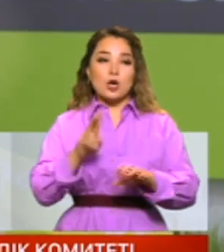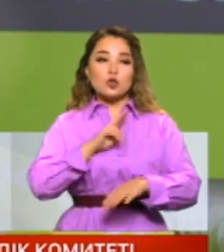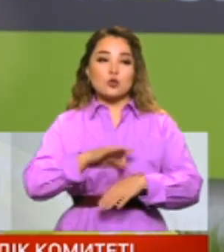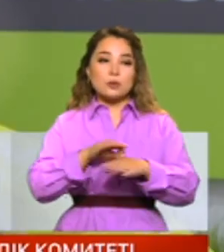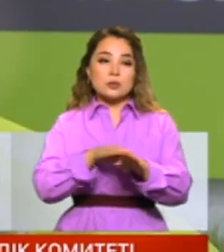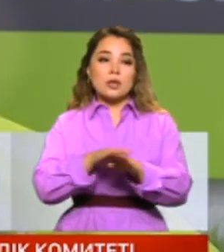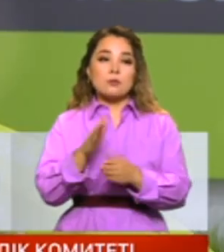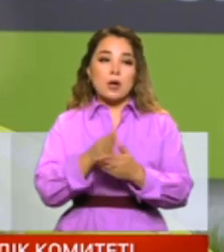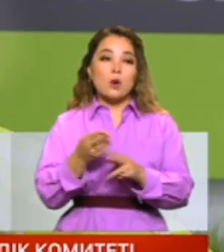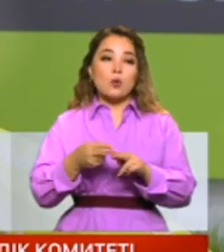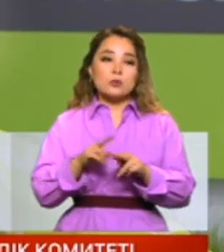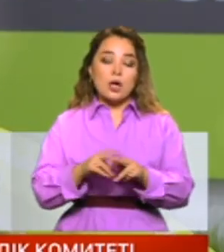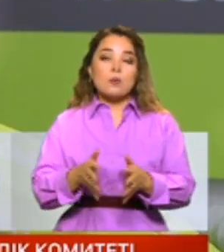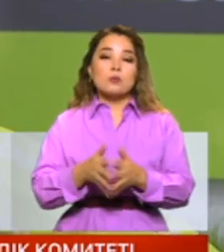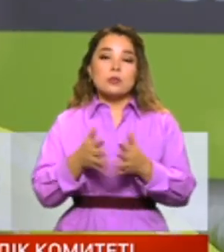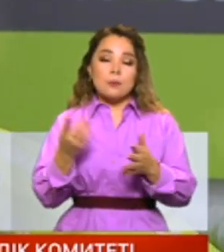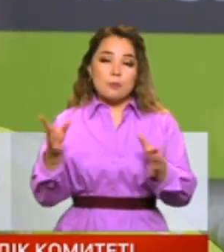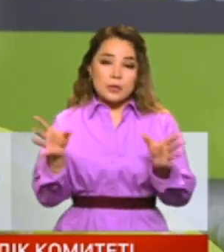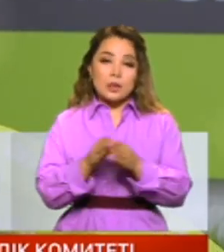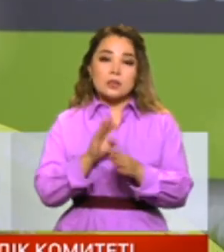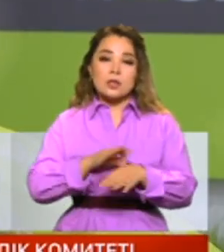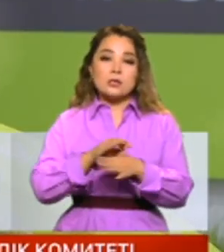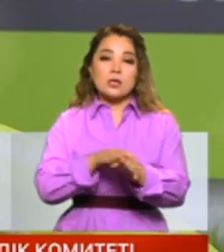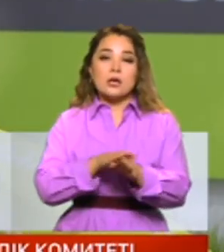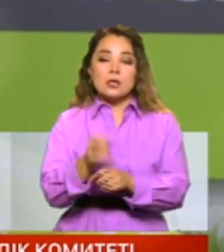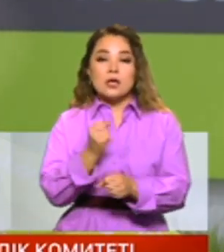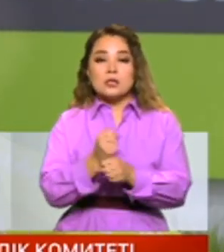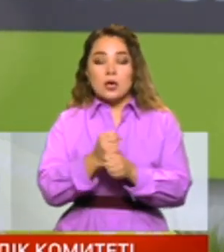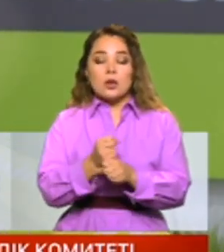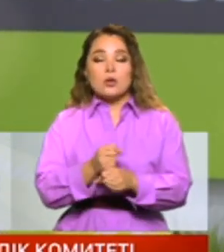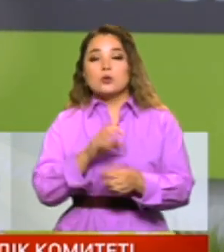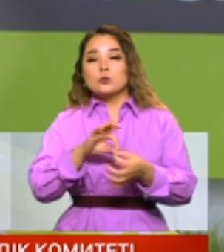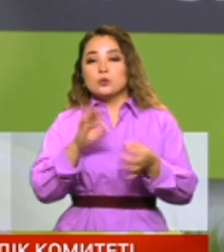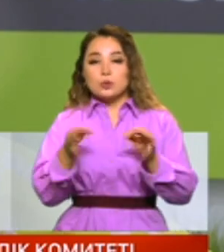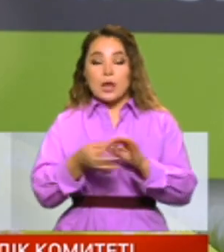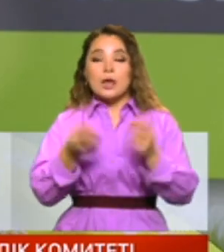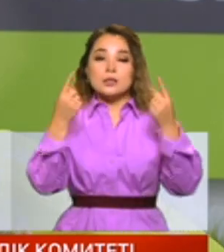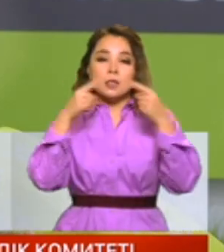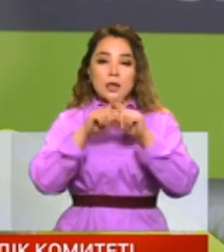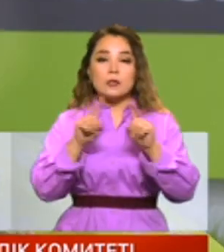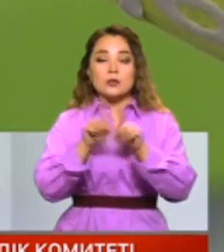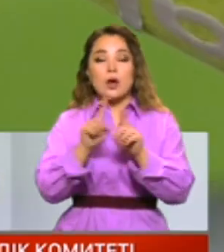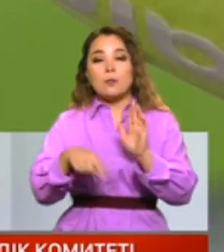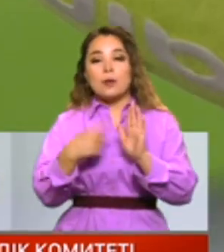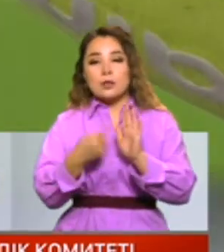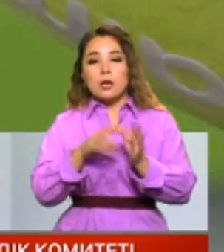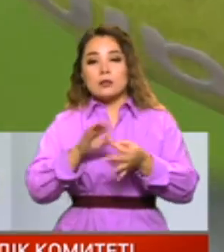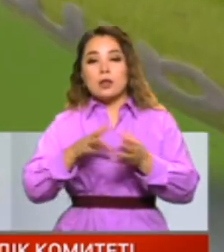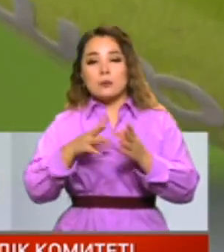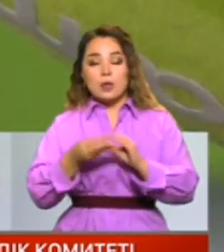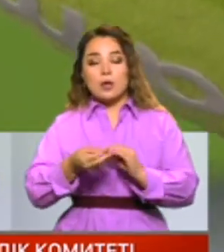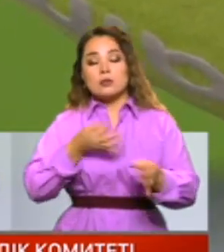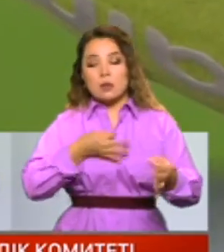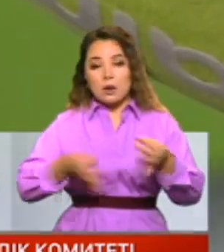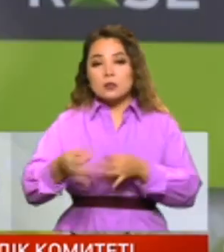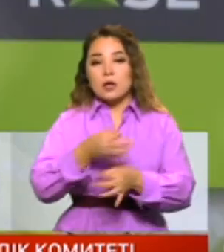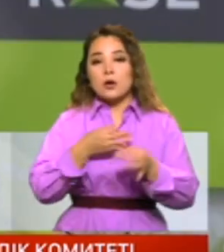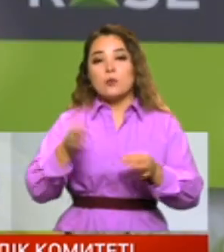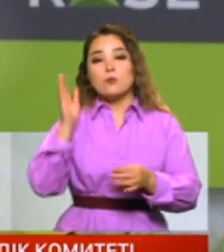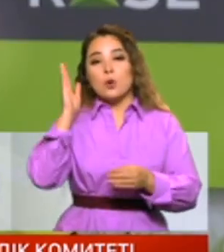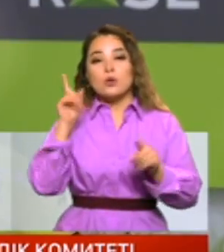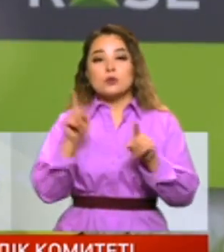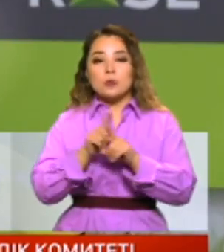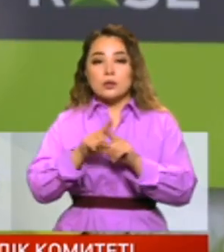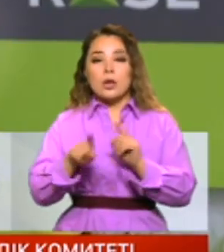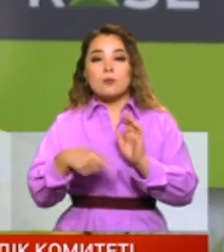жасайды. Сондықтан бұның басын бірден біріктіру оңай емес. Сондықтан біз техникалық мәселелерді қазір талқылап жатырмыз. Болашақта мен ойлаймын, енді осы мәселені